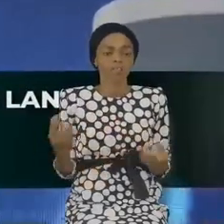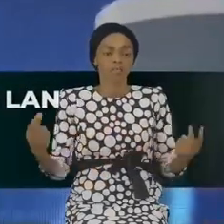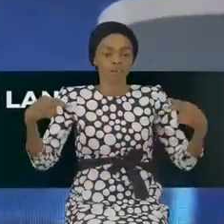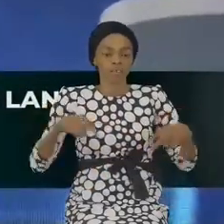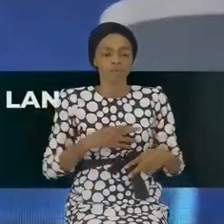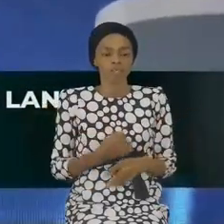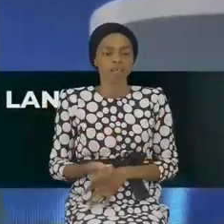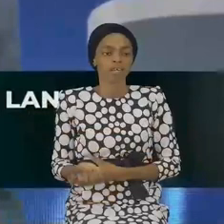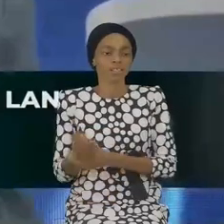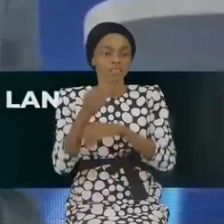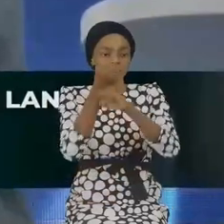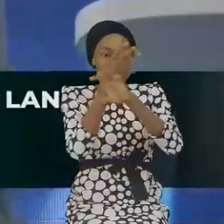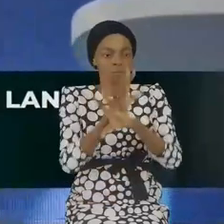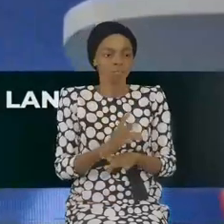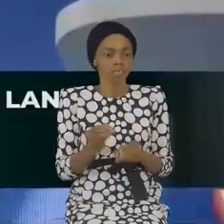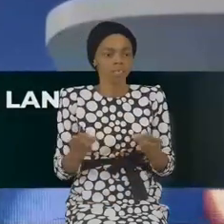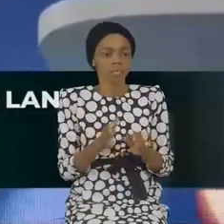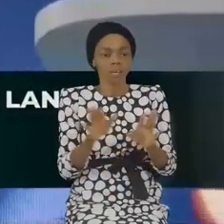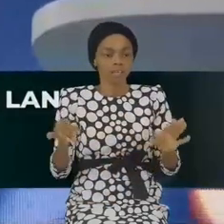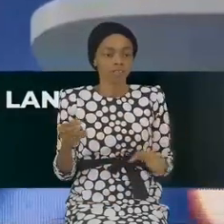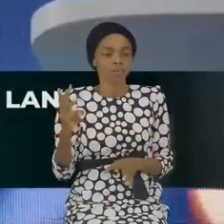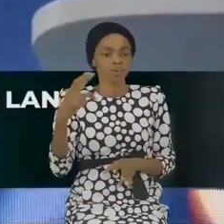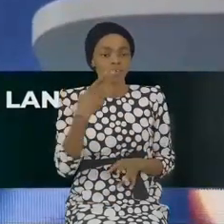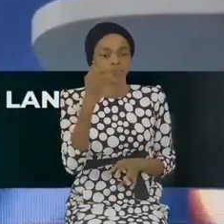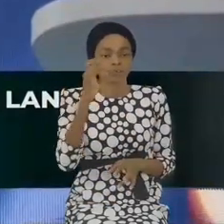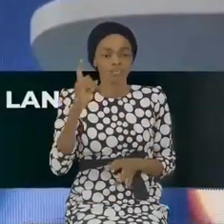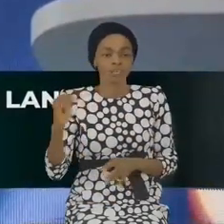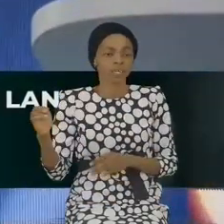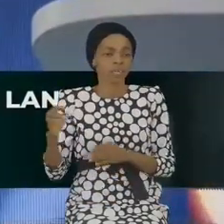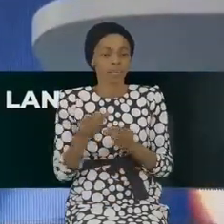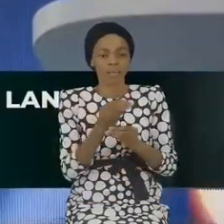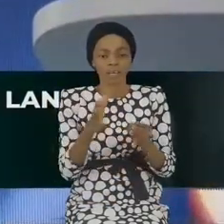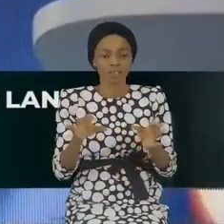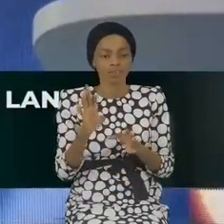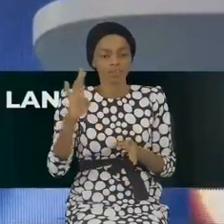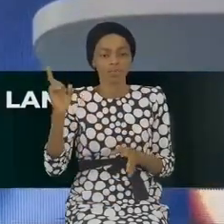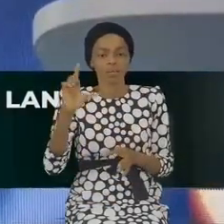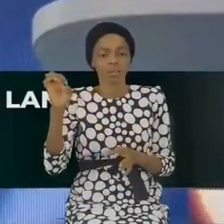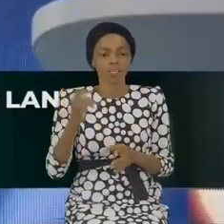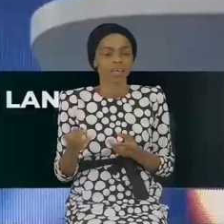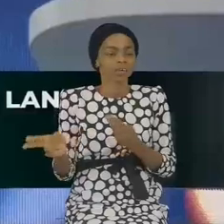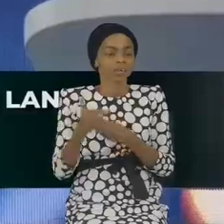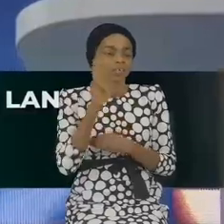froment, d'orge, de vignes, de figuiers et de grenadiers. Pays d'olives et de miel.